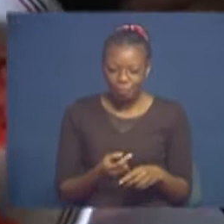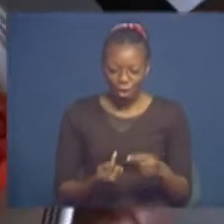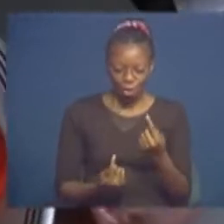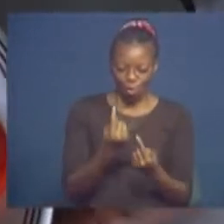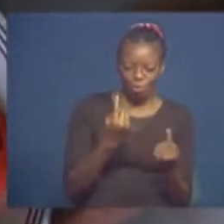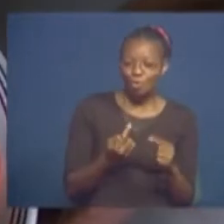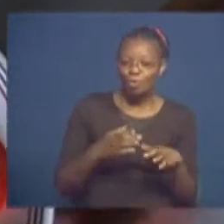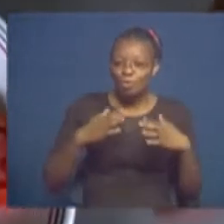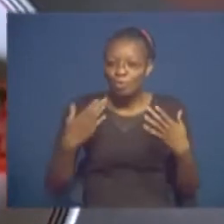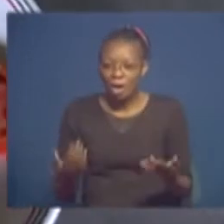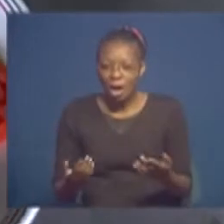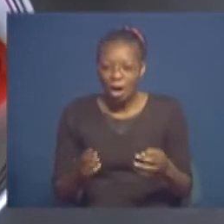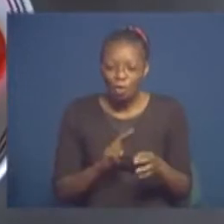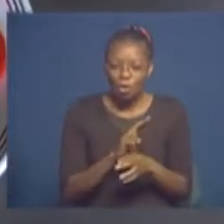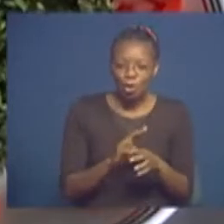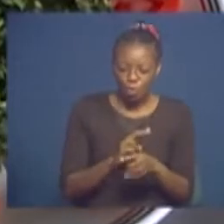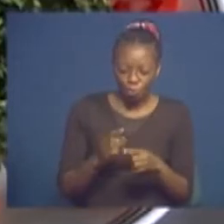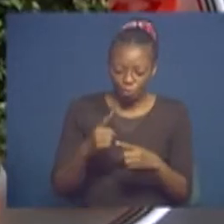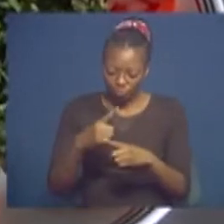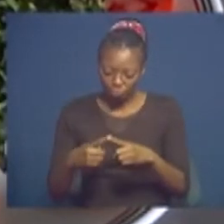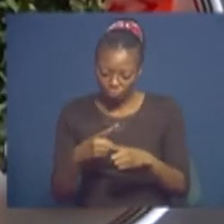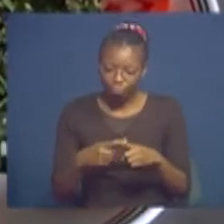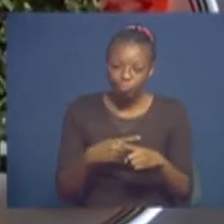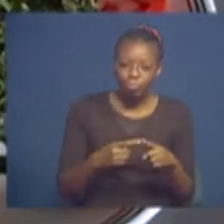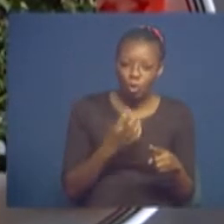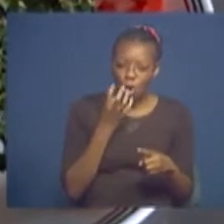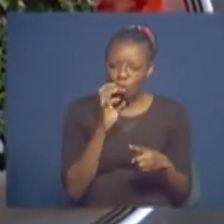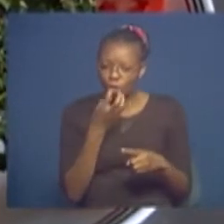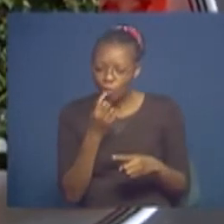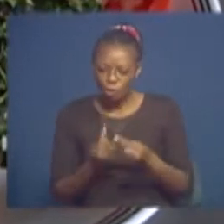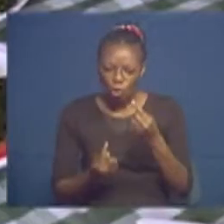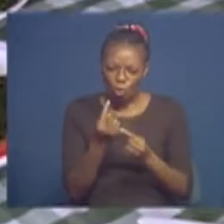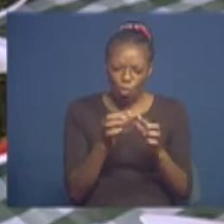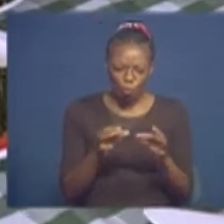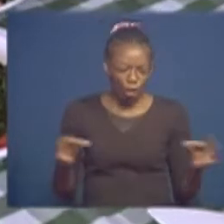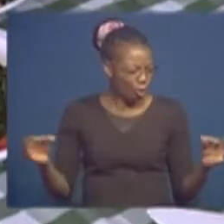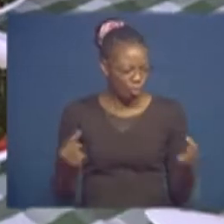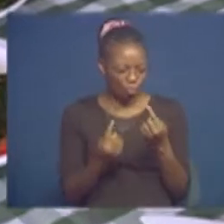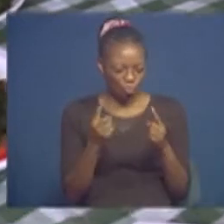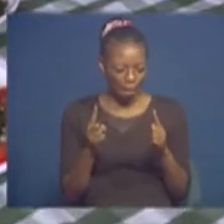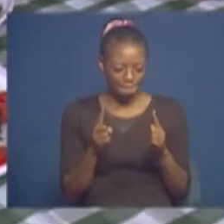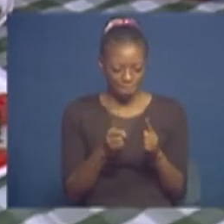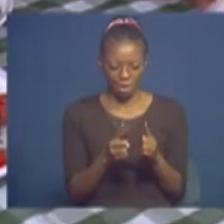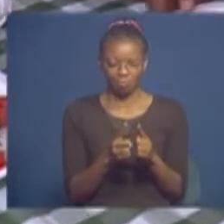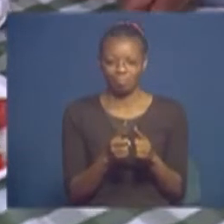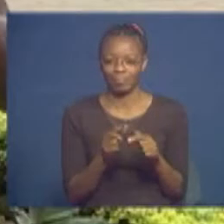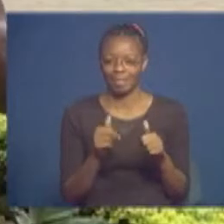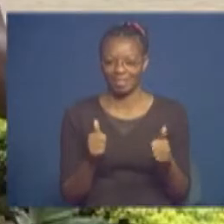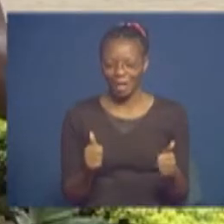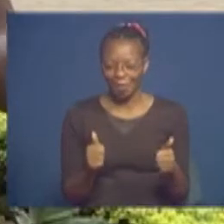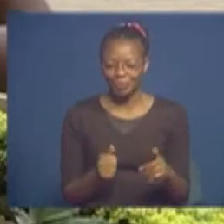vingi. Tumia tu kitunguu na tomato, na usiziwache zikaiva sana na kupoteza madini yake